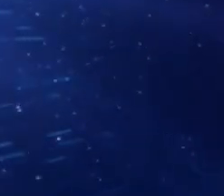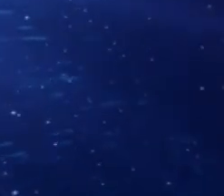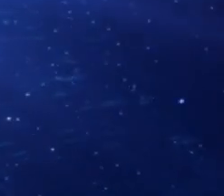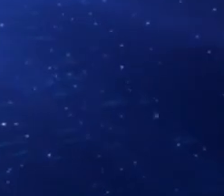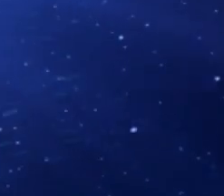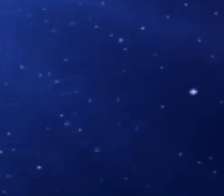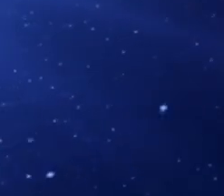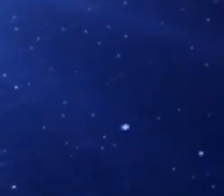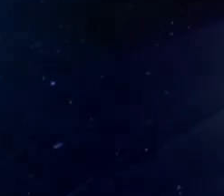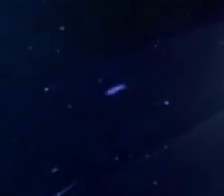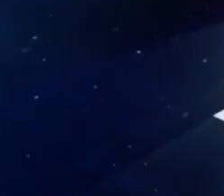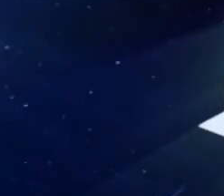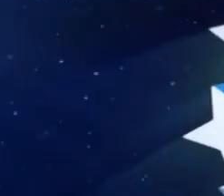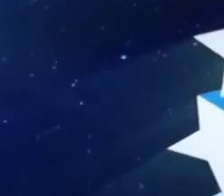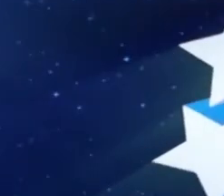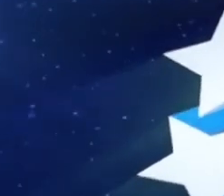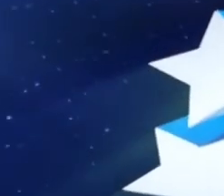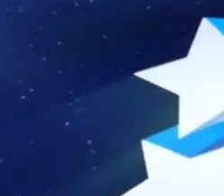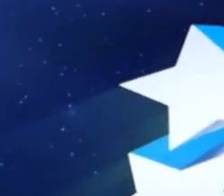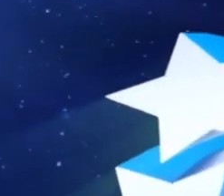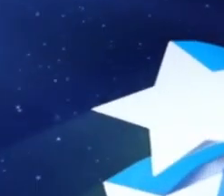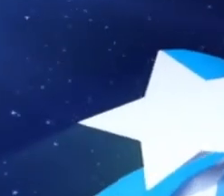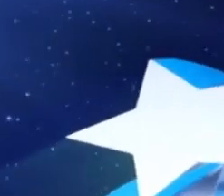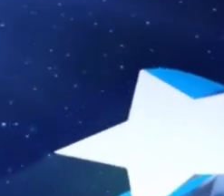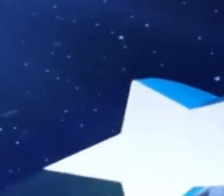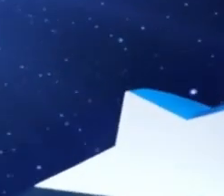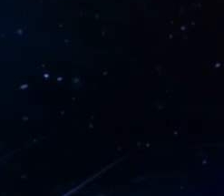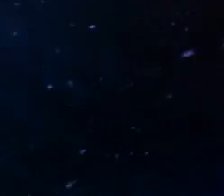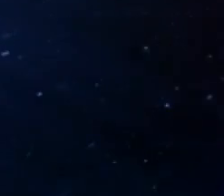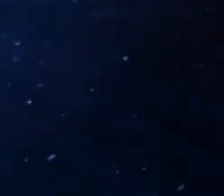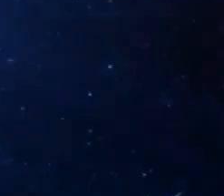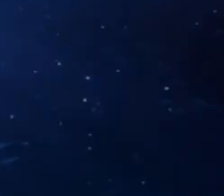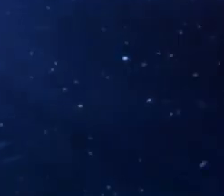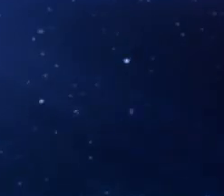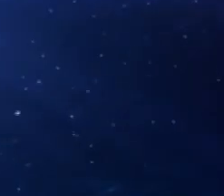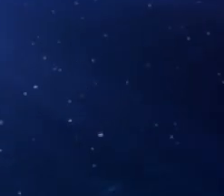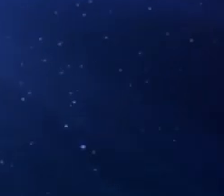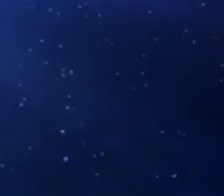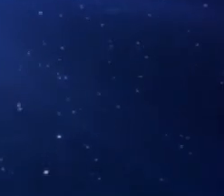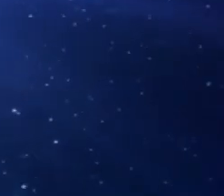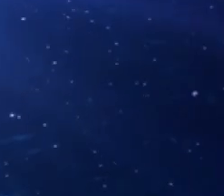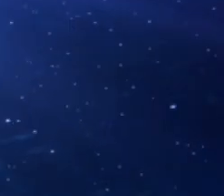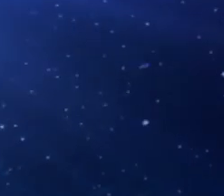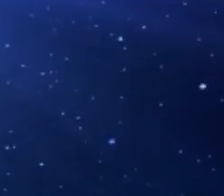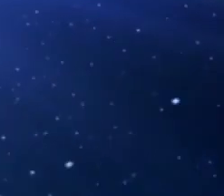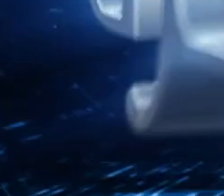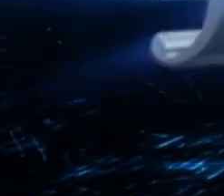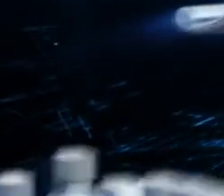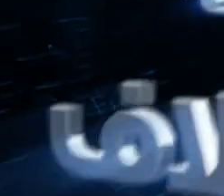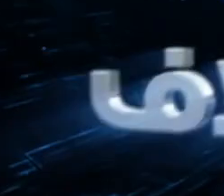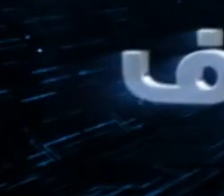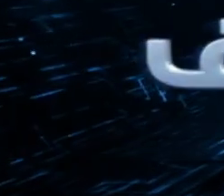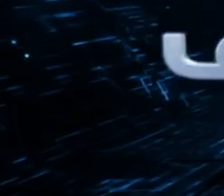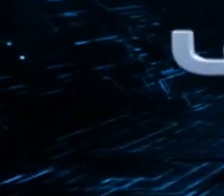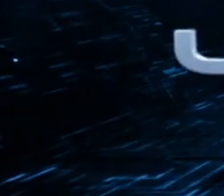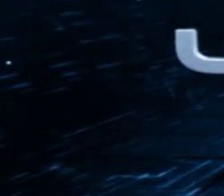لأول مرة في مصر والوطن العربي القادرون باختلاف داخل المنافسة. أهلا بكم